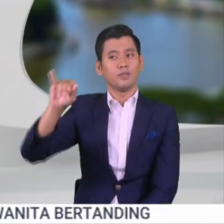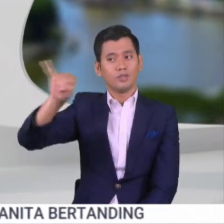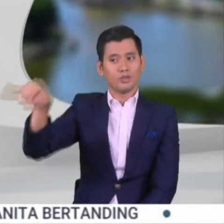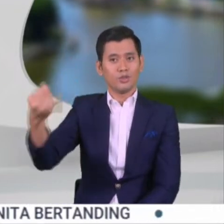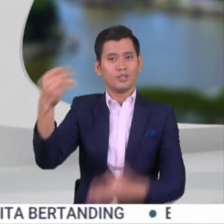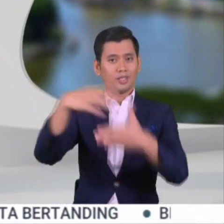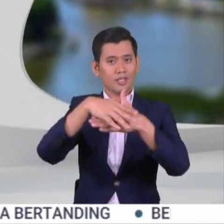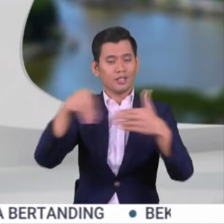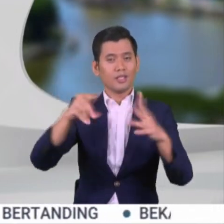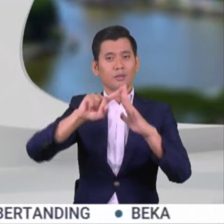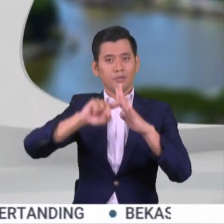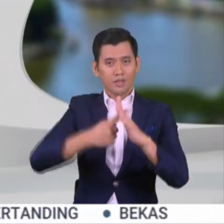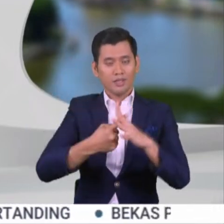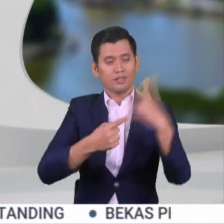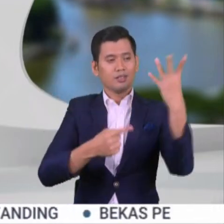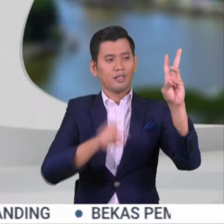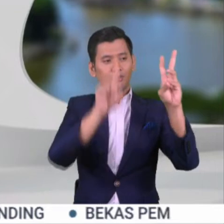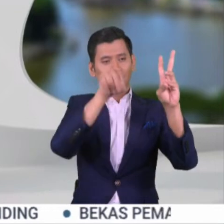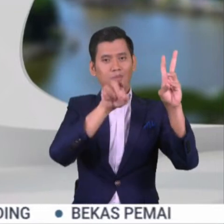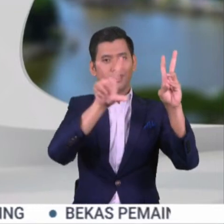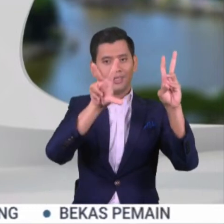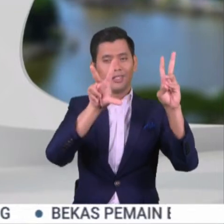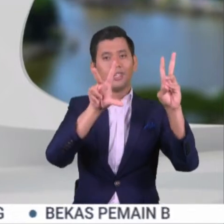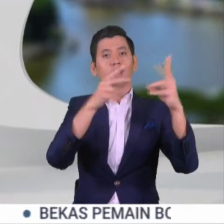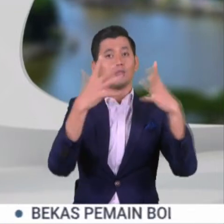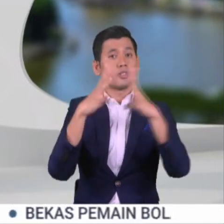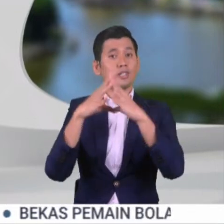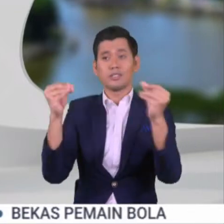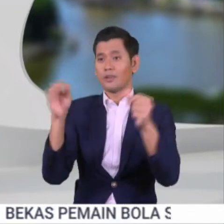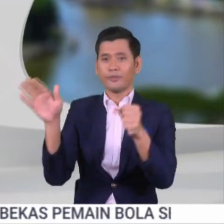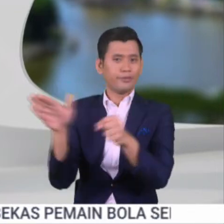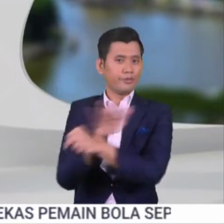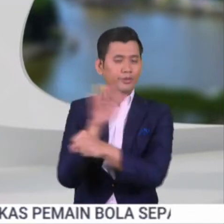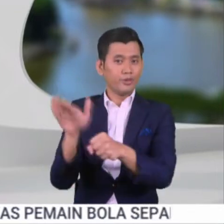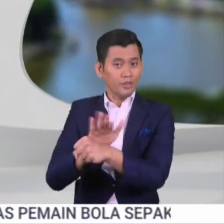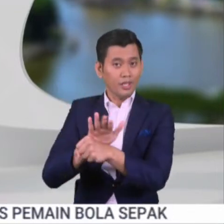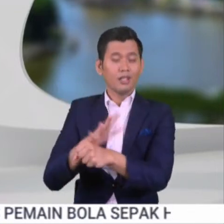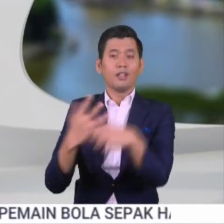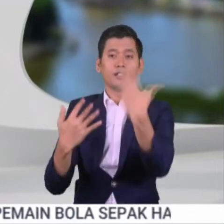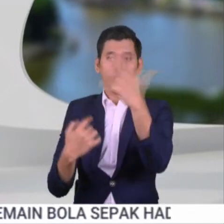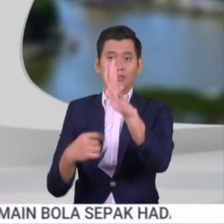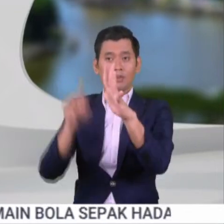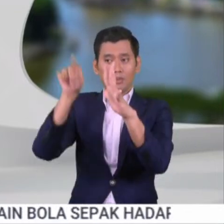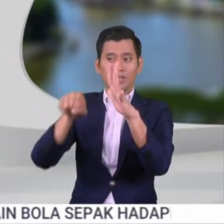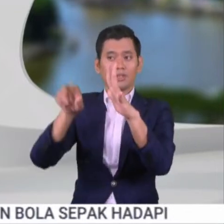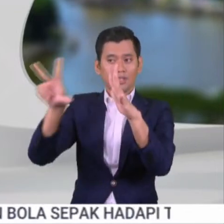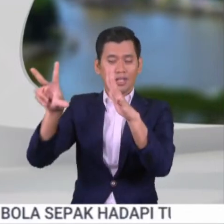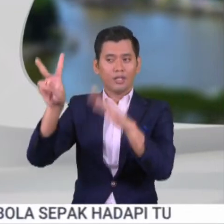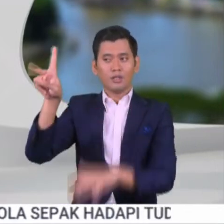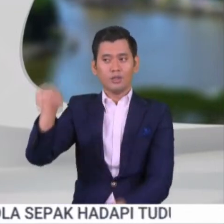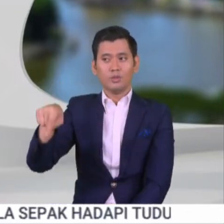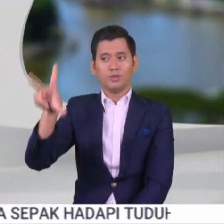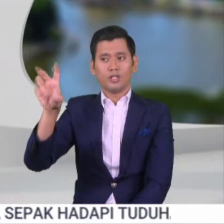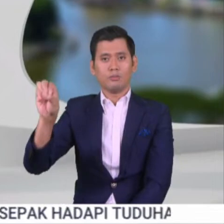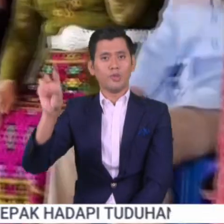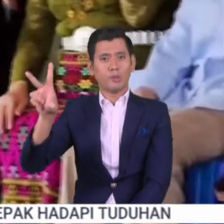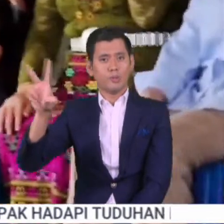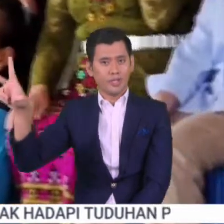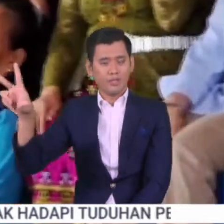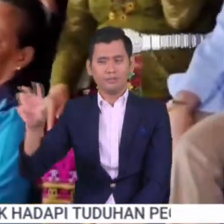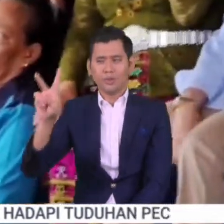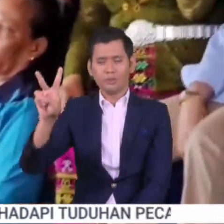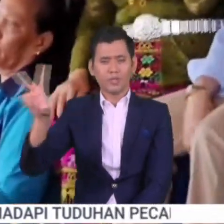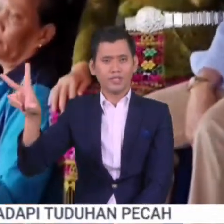RM16.65 juta bermula pada 16 Mac 2020 dan telah siap sepenuhnya pada 15 Mac 2023.